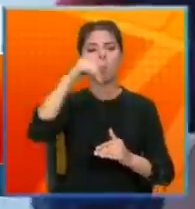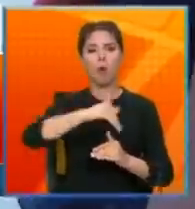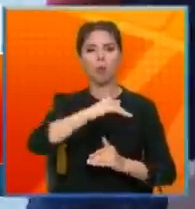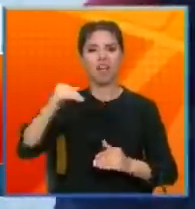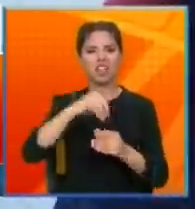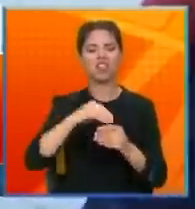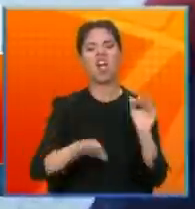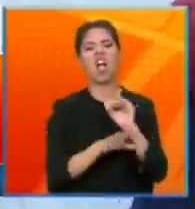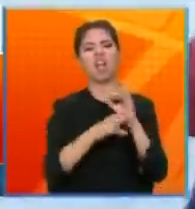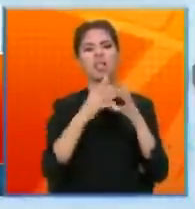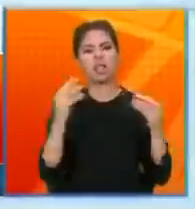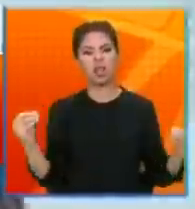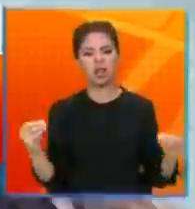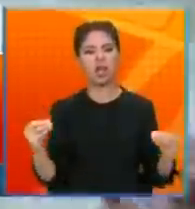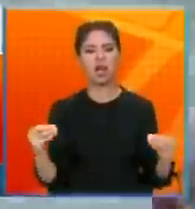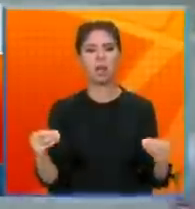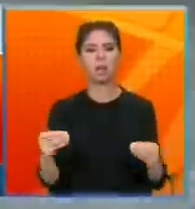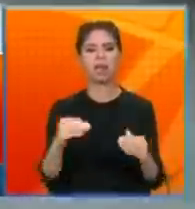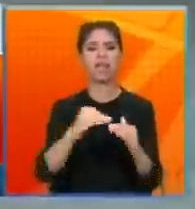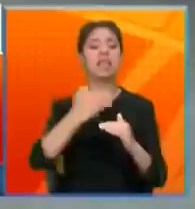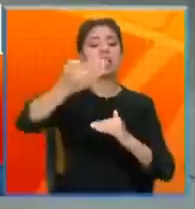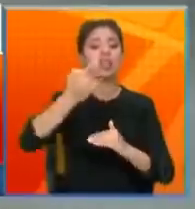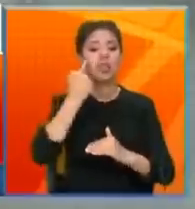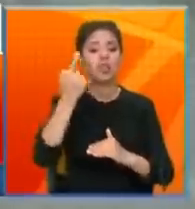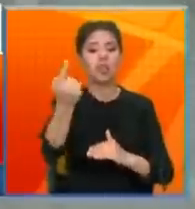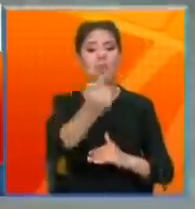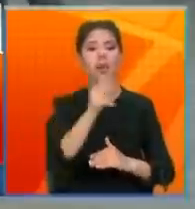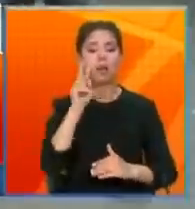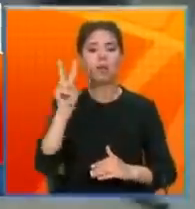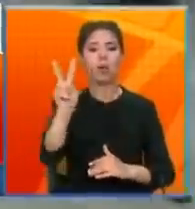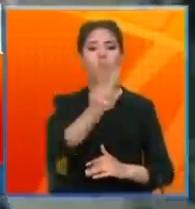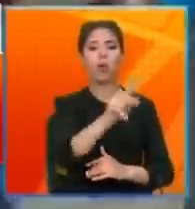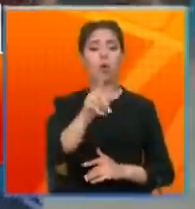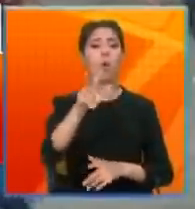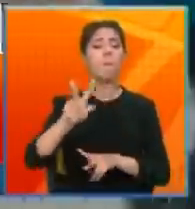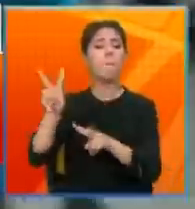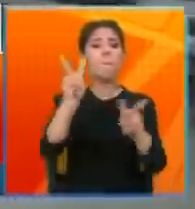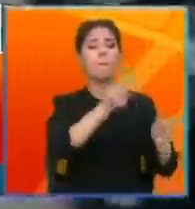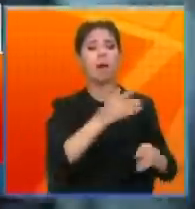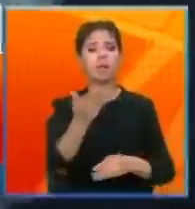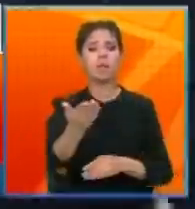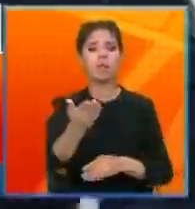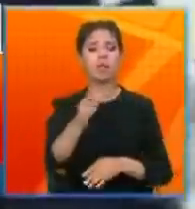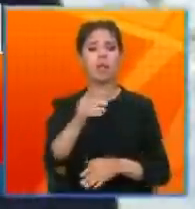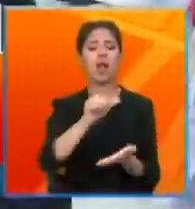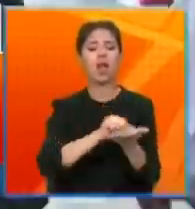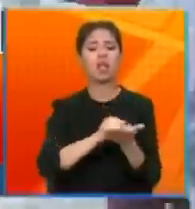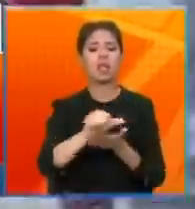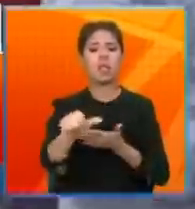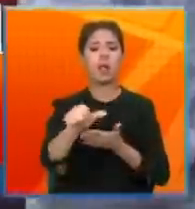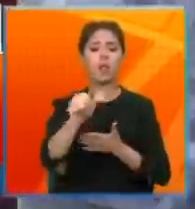kaybetti. Hemen bakın dışarıydı. Bir kez daha sizlere gösterelim. Manzara tamamıyla gerçekten